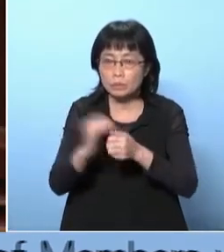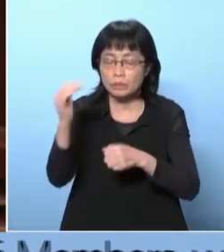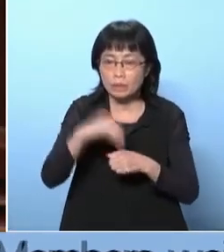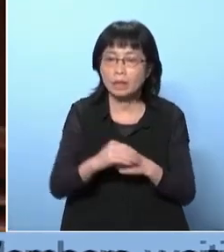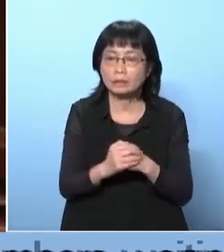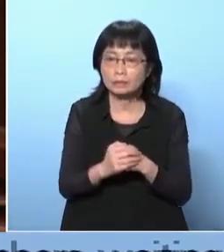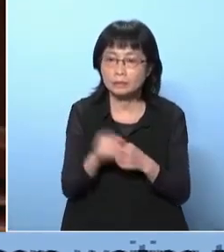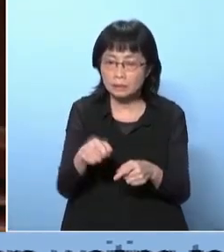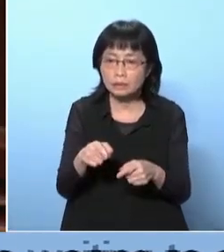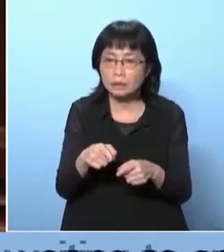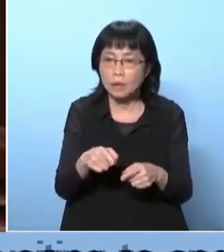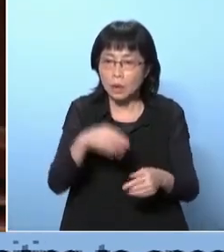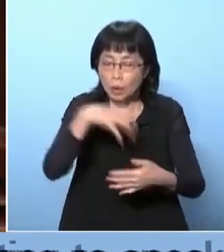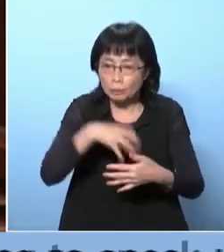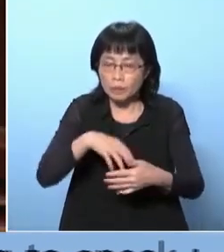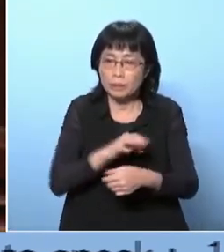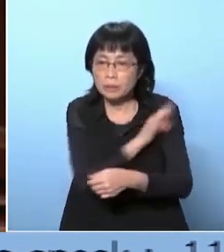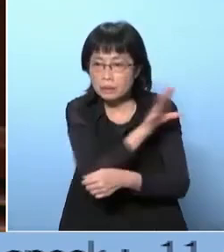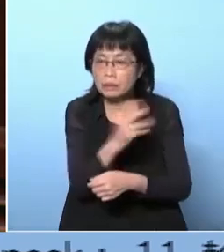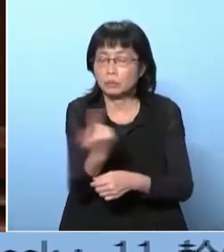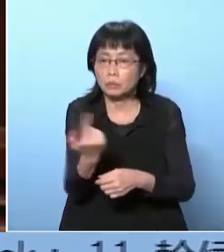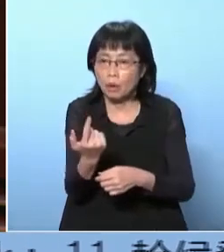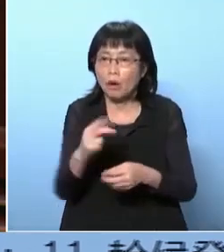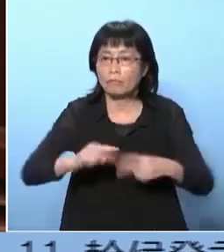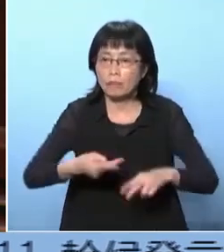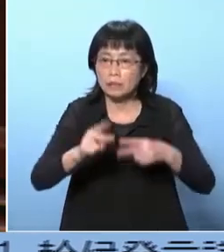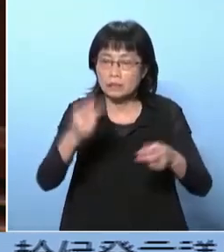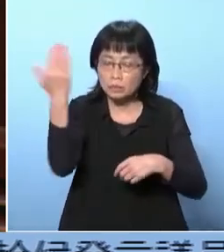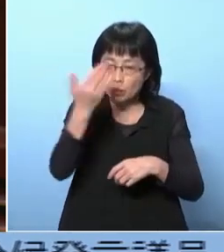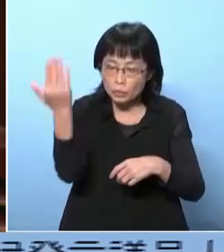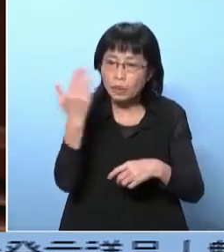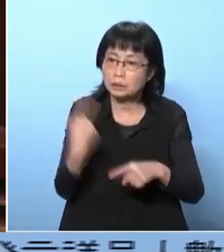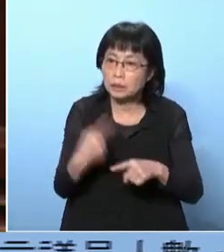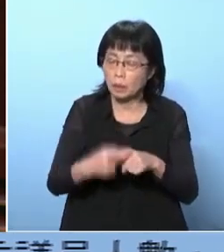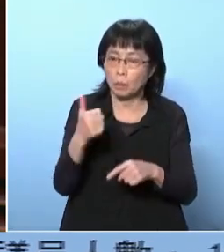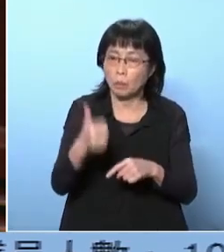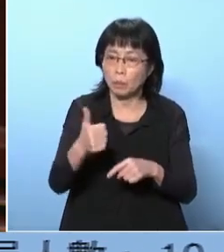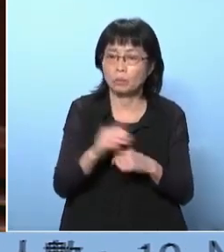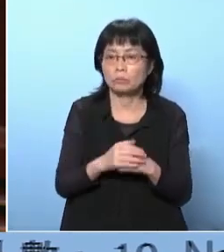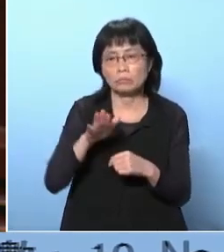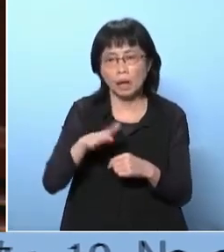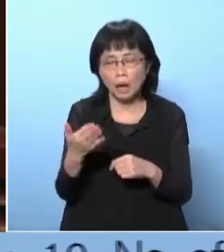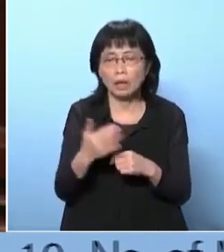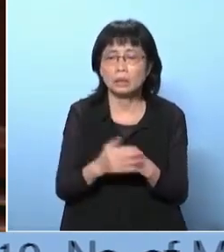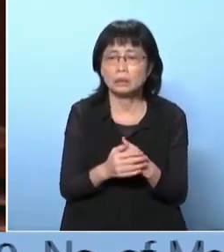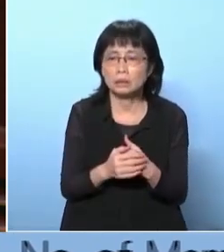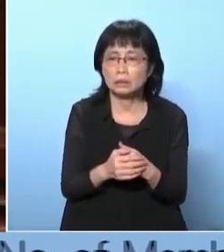天然資源豐富，發展旅遊的潛力是很高的，但有一個問題就是